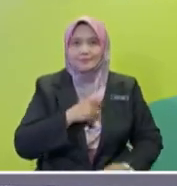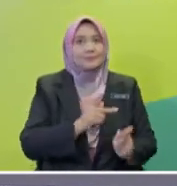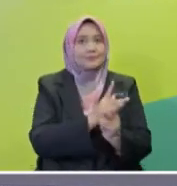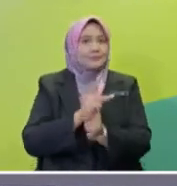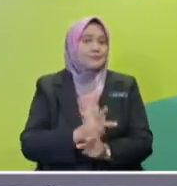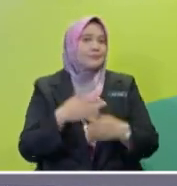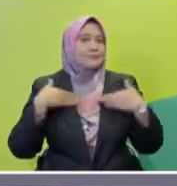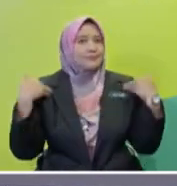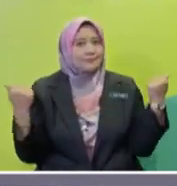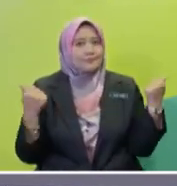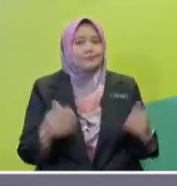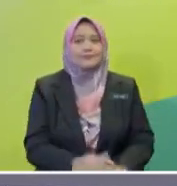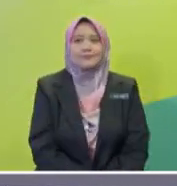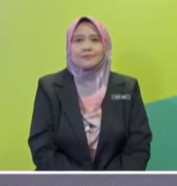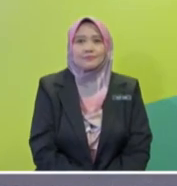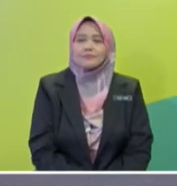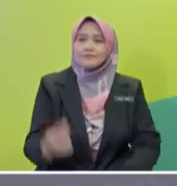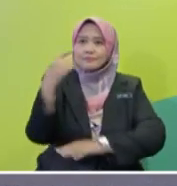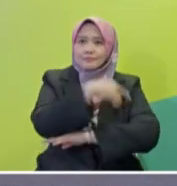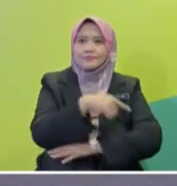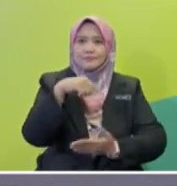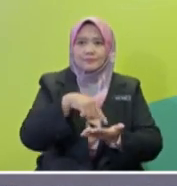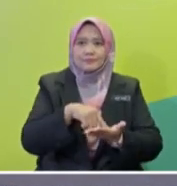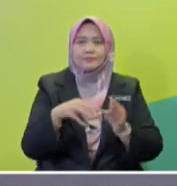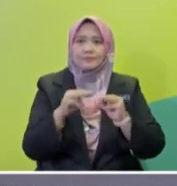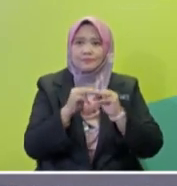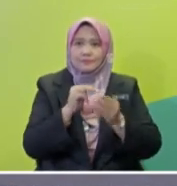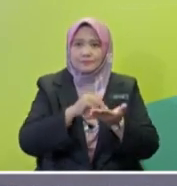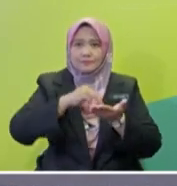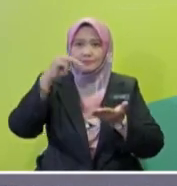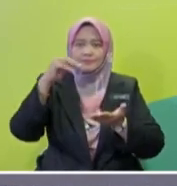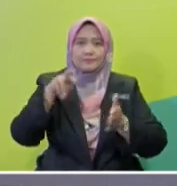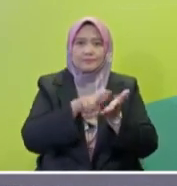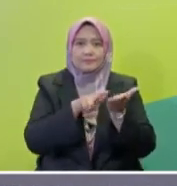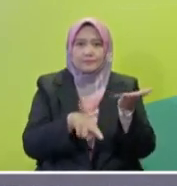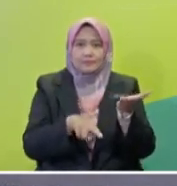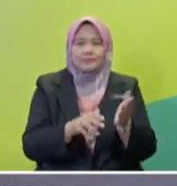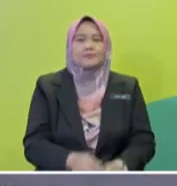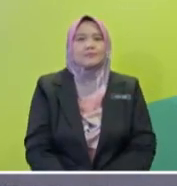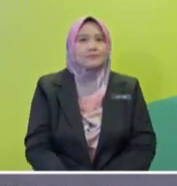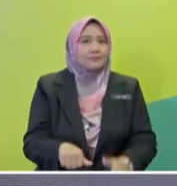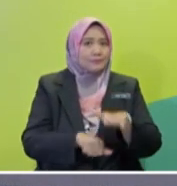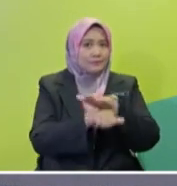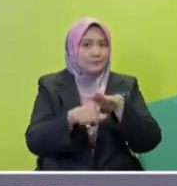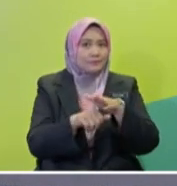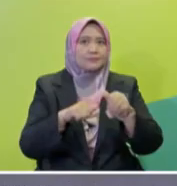hari ini kita tidak teruskan dengan menengah rendah bagi mata pelajaran asas sains komputer